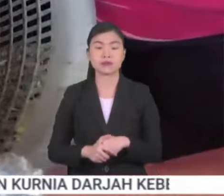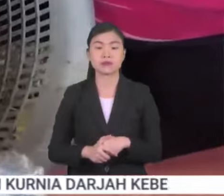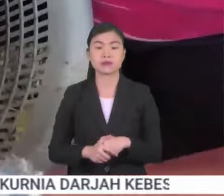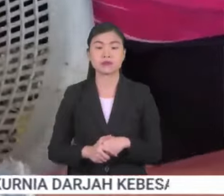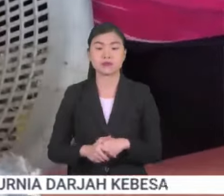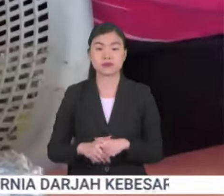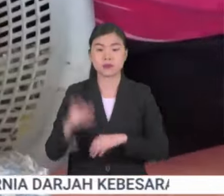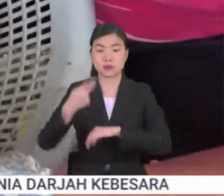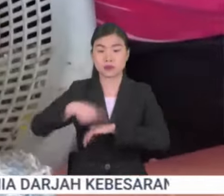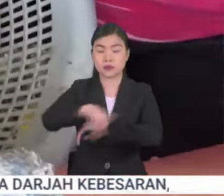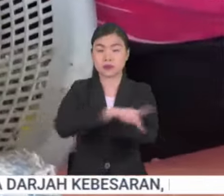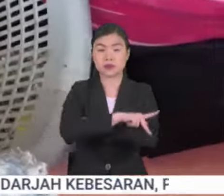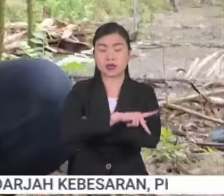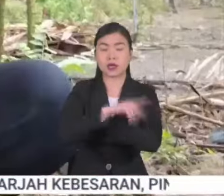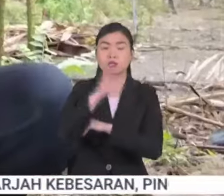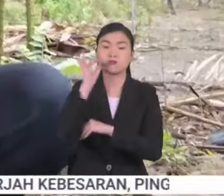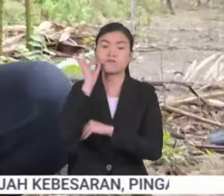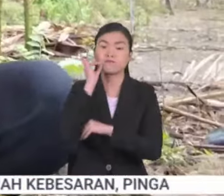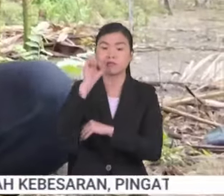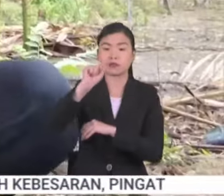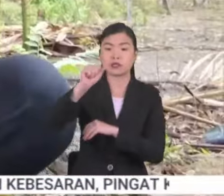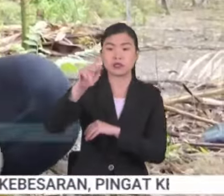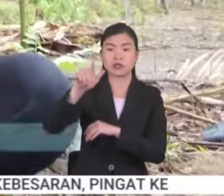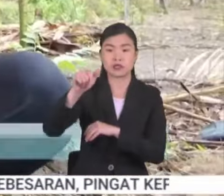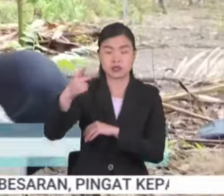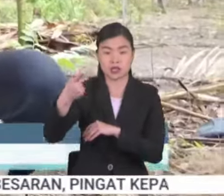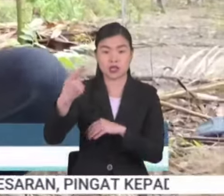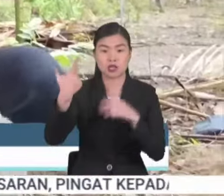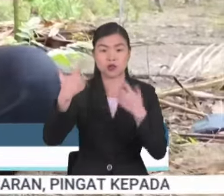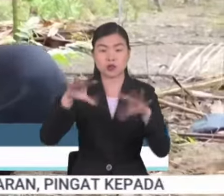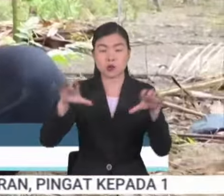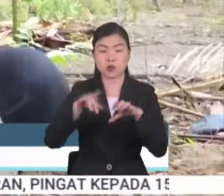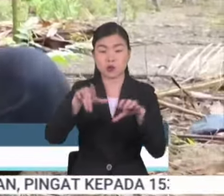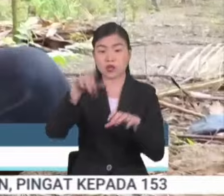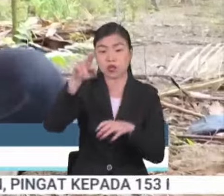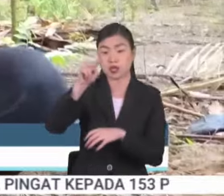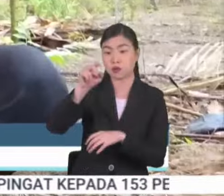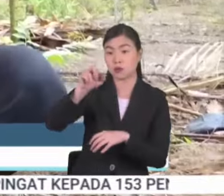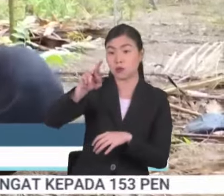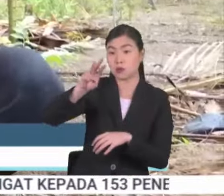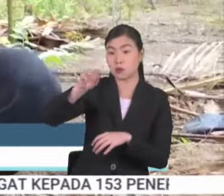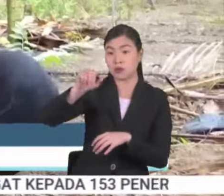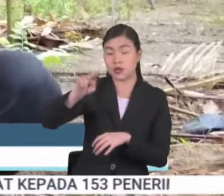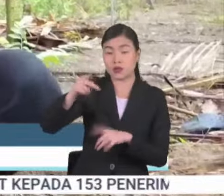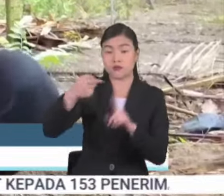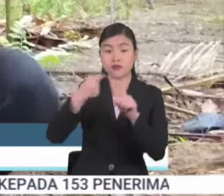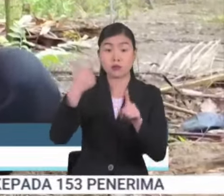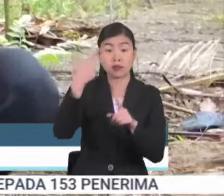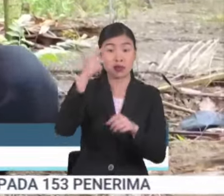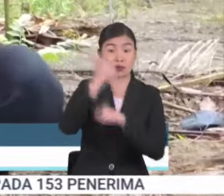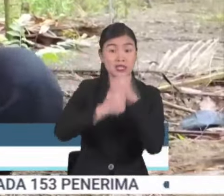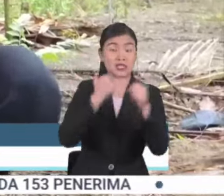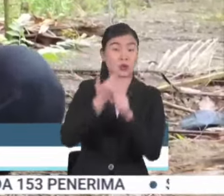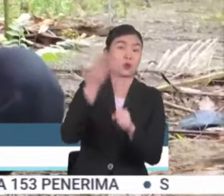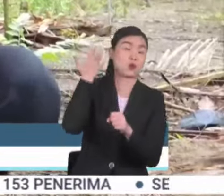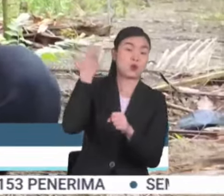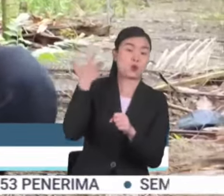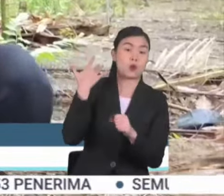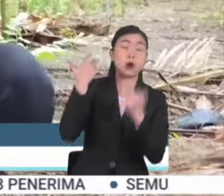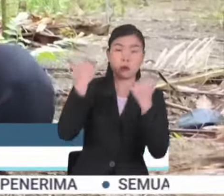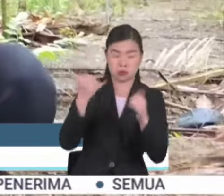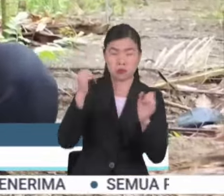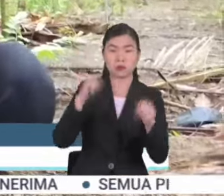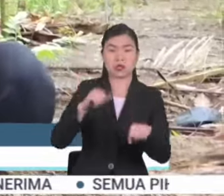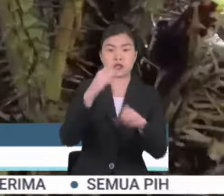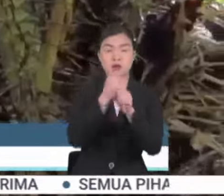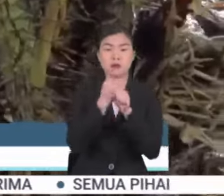Kebun salak seluas 3 ekar di Pontian telah diusahakan Norman Ali sejak 13 tahun lepas. Kini hasilnya berjaya dituai